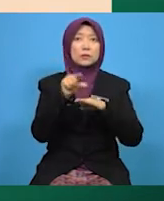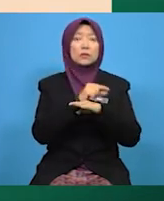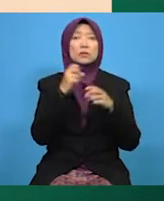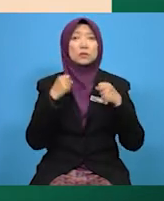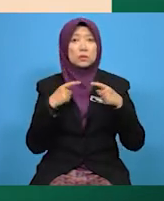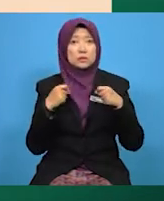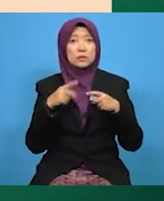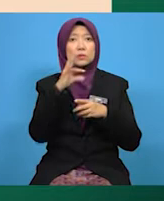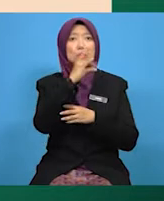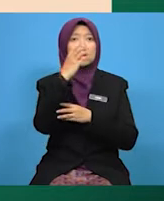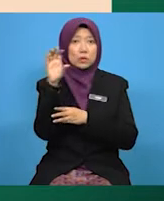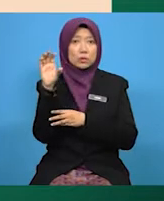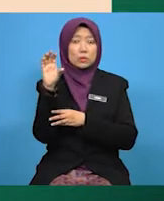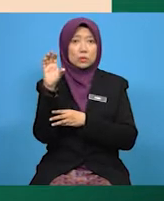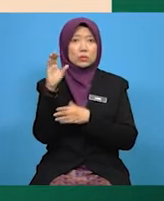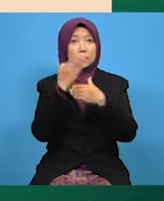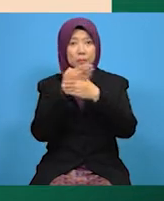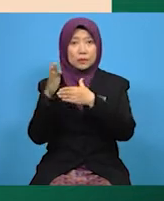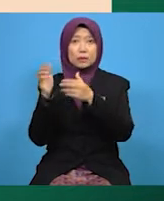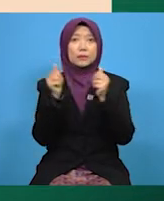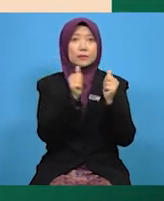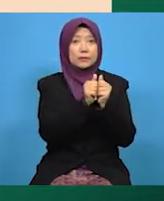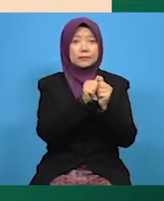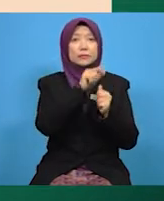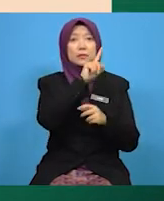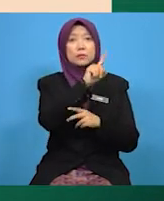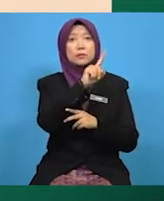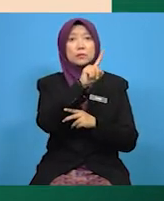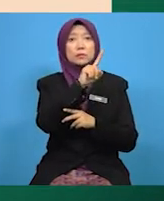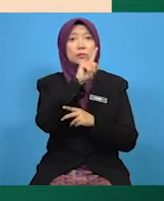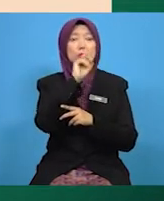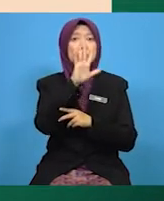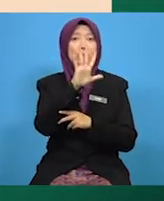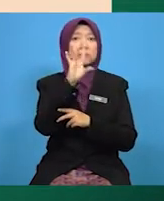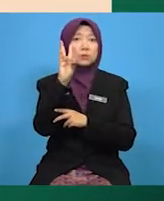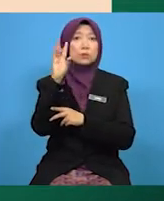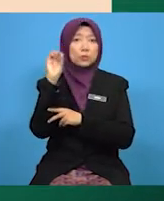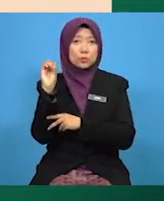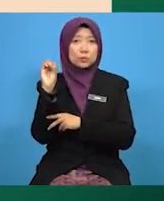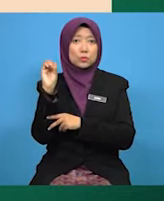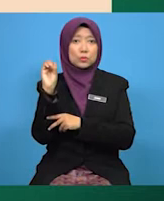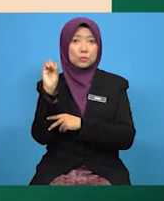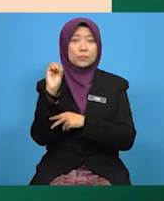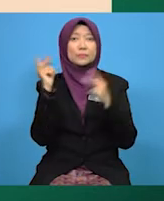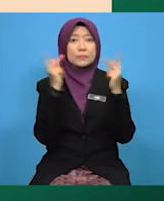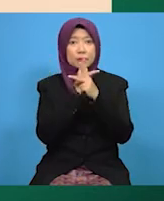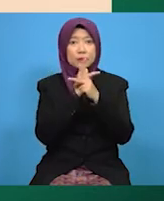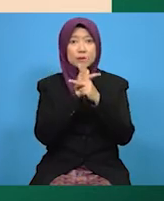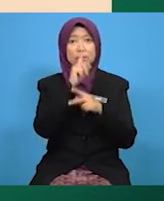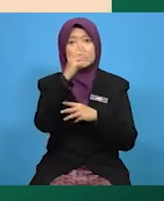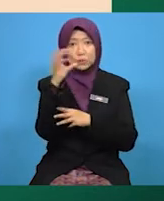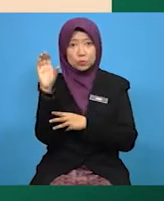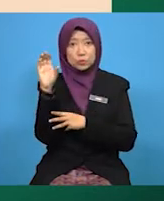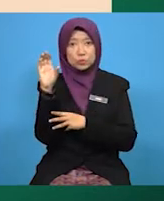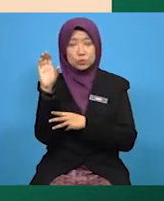swasta iaitu 700 dibahagikan dengan jumlah KDNK iaitu 1,570